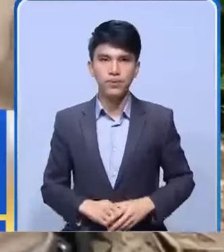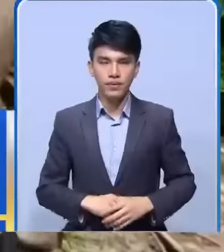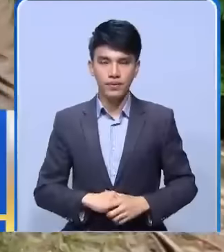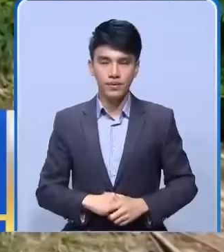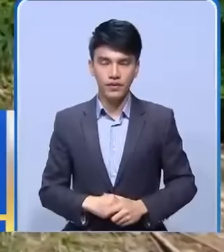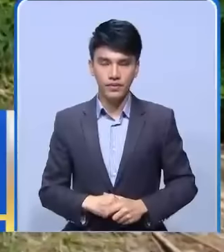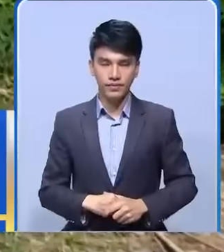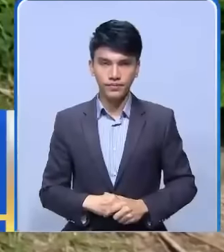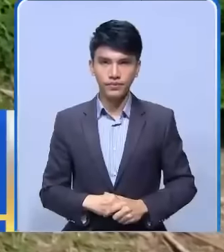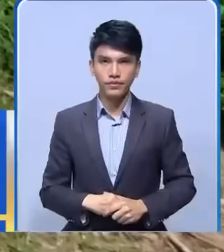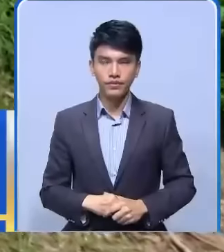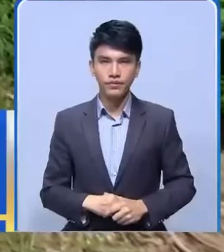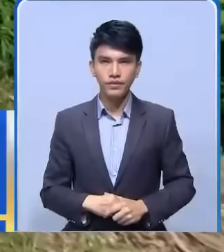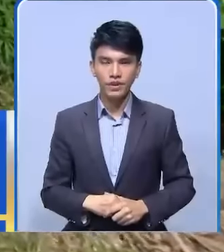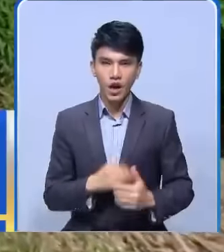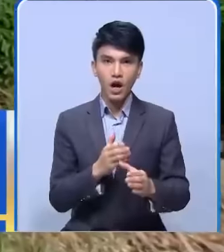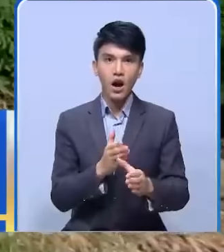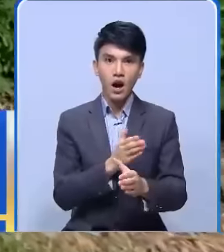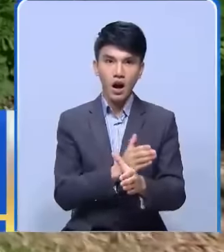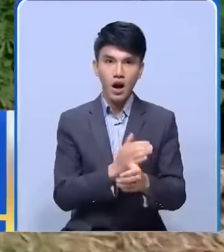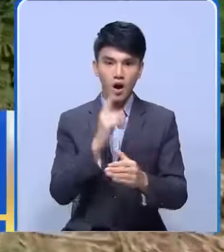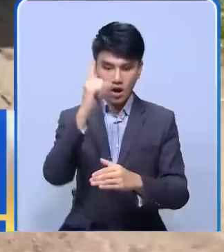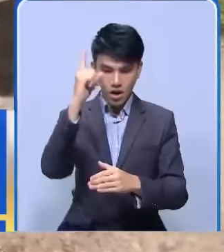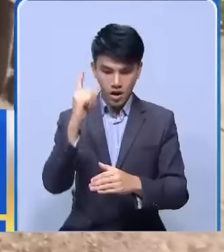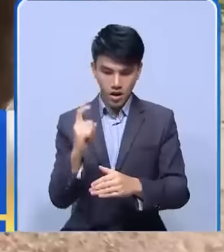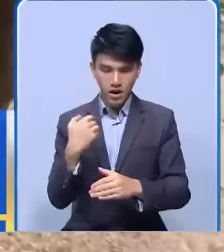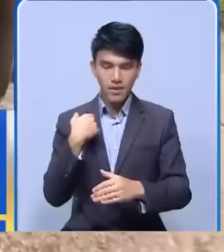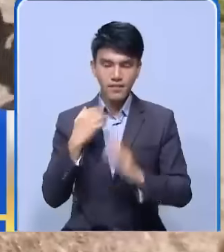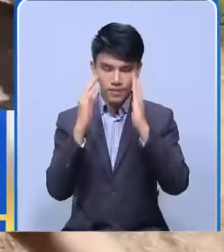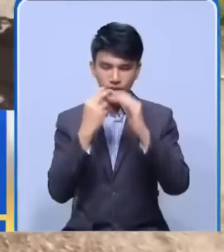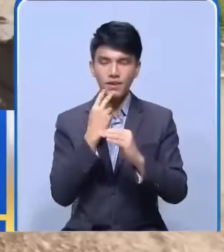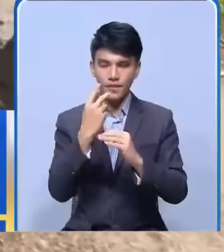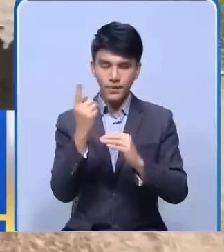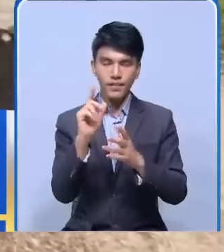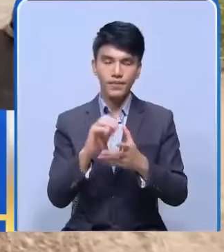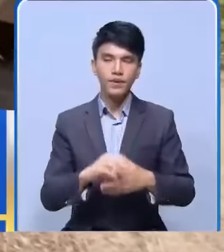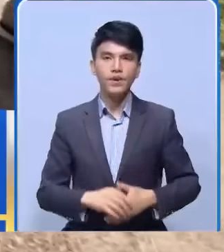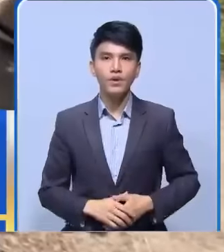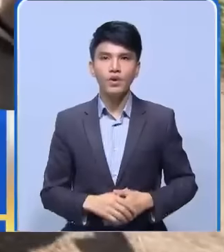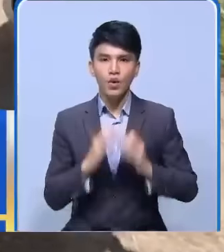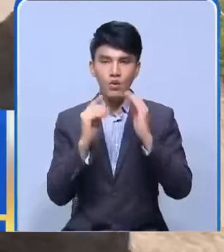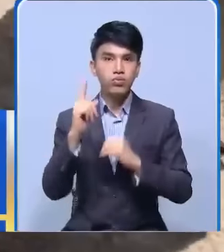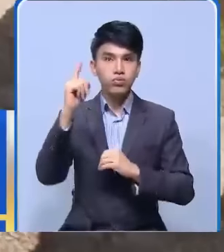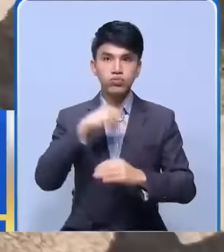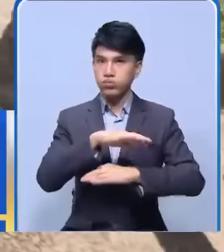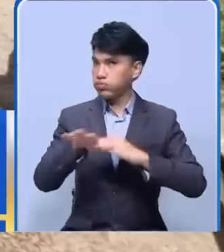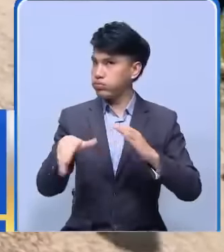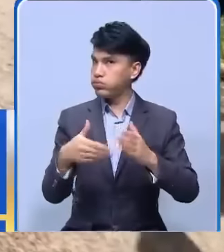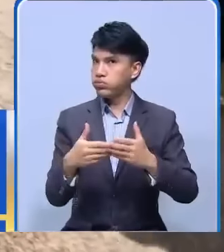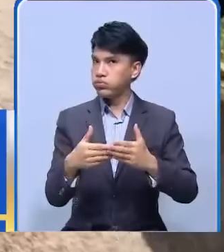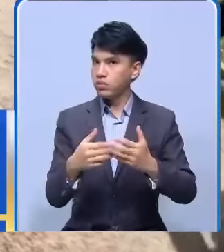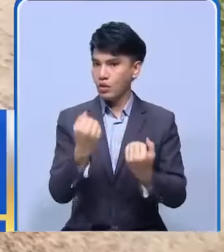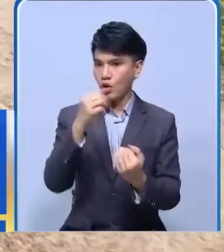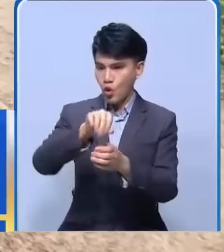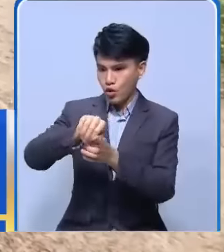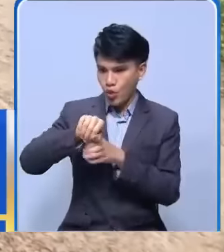งพื้นที่แล้วบอกว่าก่อนที่จะเสียชีวิตมีพยานเห็นว่าผู้ก่อเหตุและผู้เสียชีวิตจอดรถตู้อยู่ริม